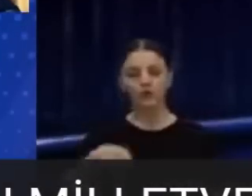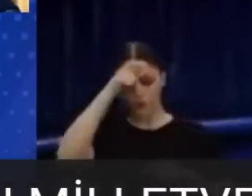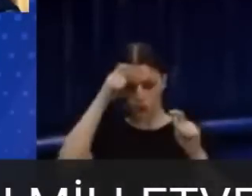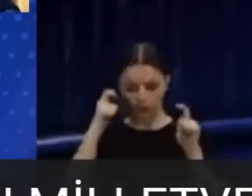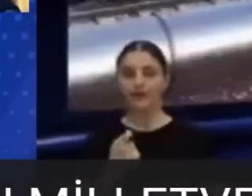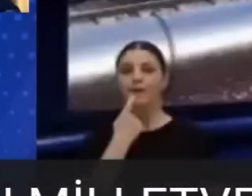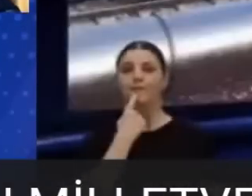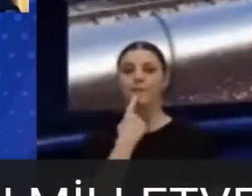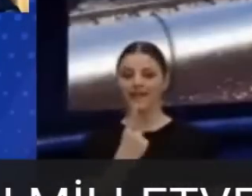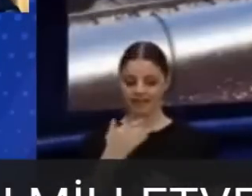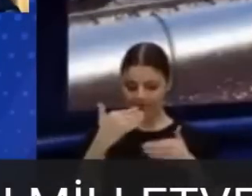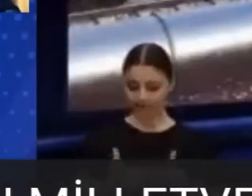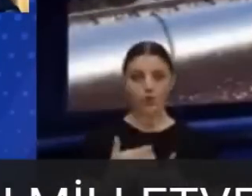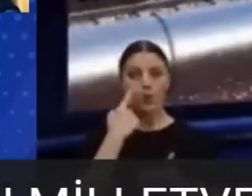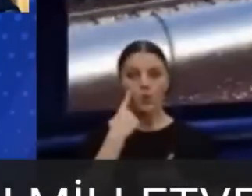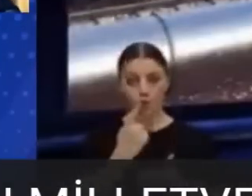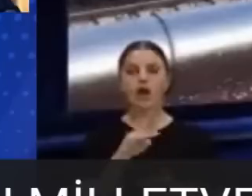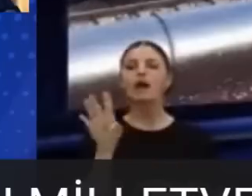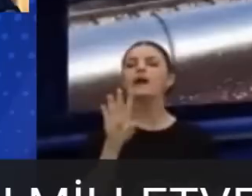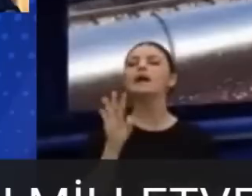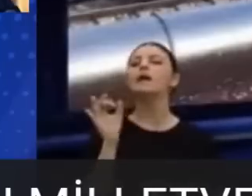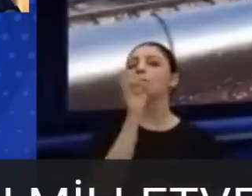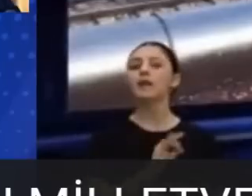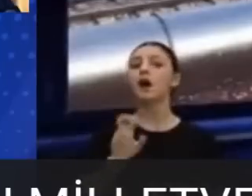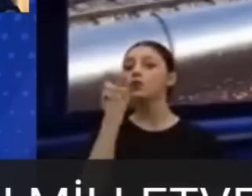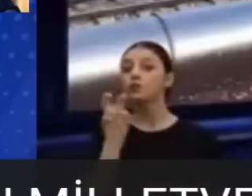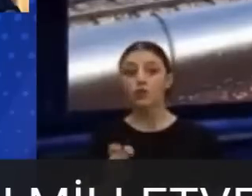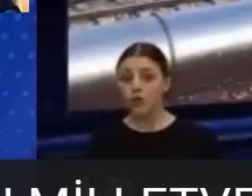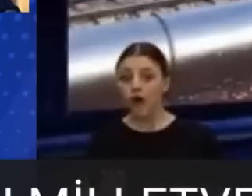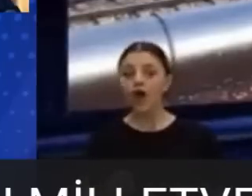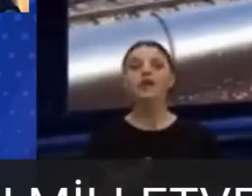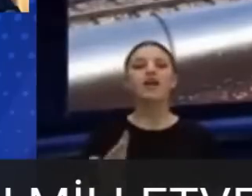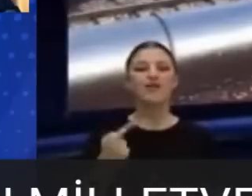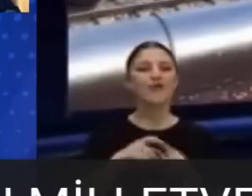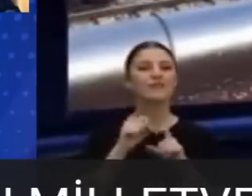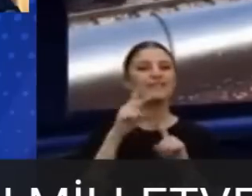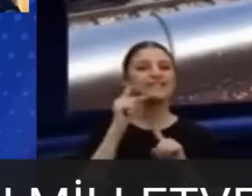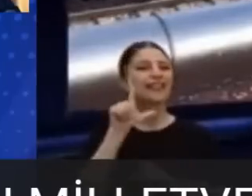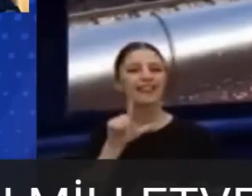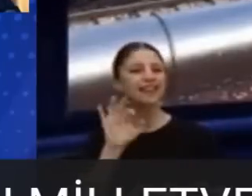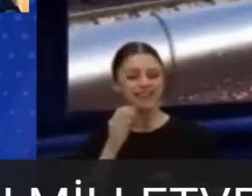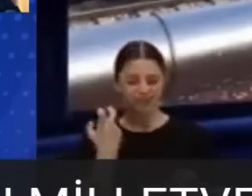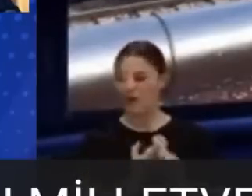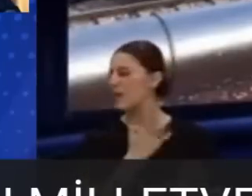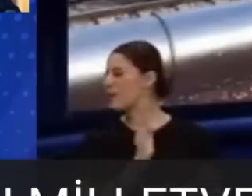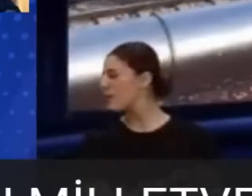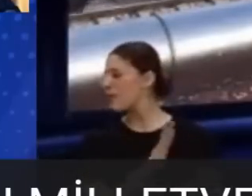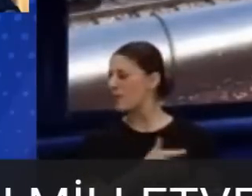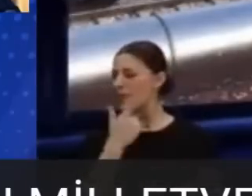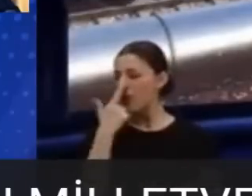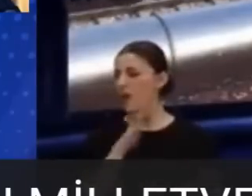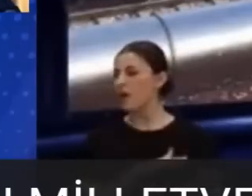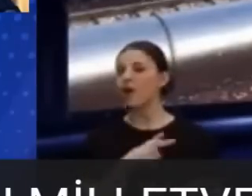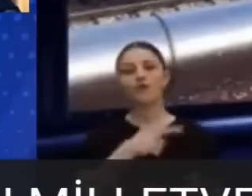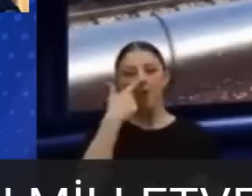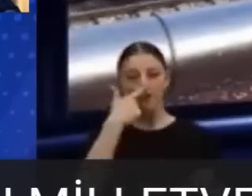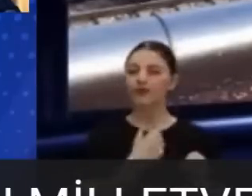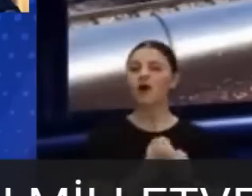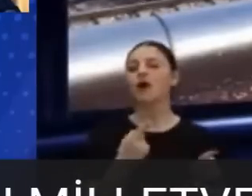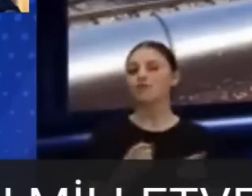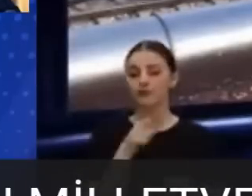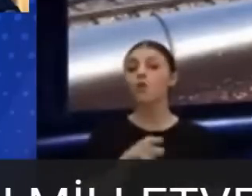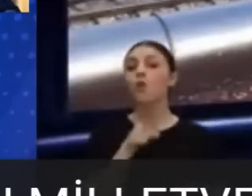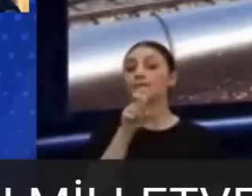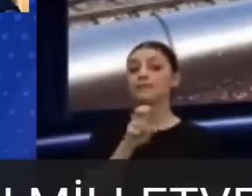Türkiye'ye yıllık Yaklaşık 40 milyar dolar fosil yakıt ithalatı yapıyor bu ithalatın yaklaşık